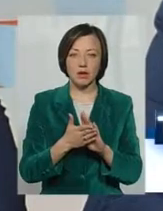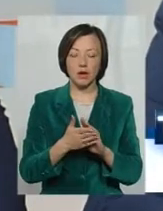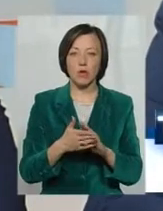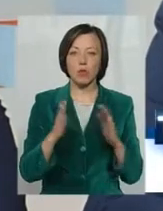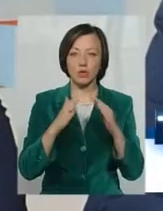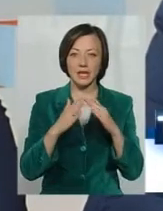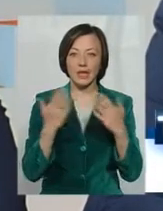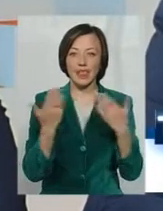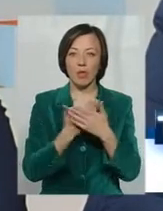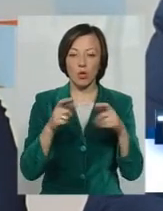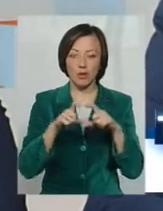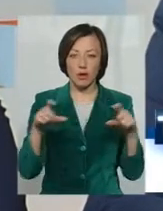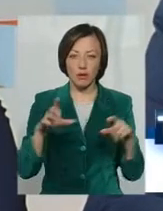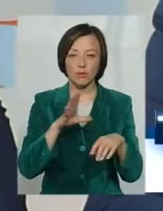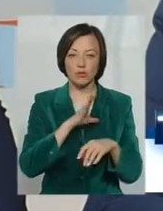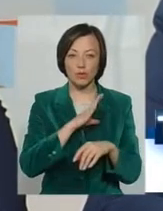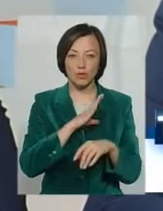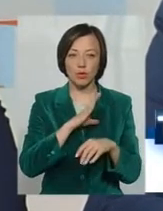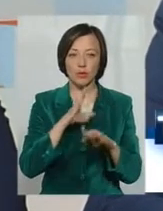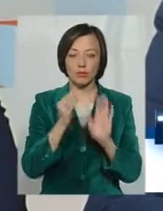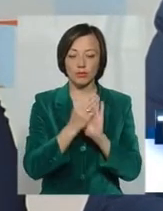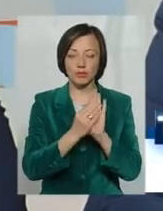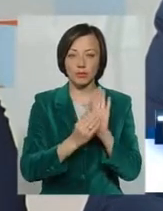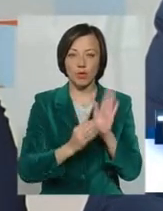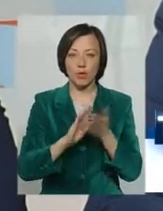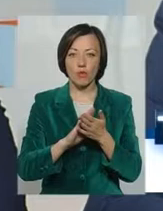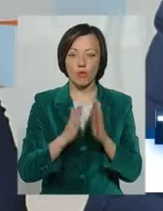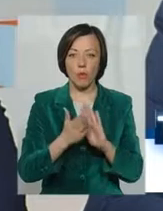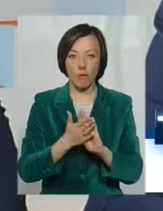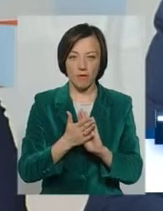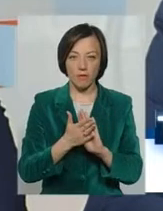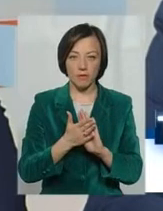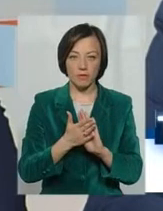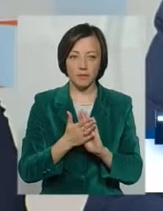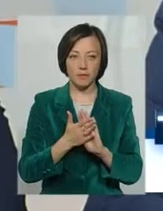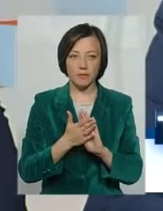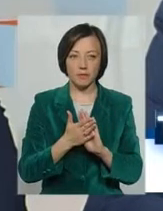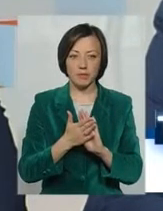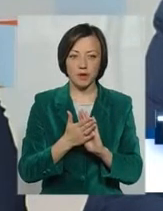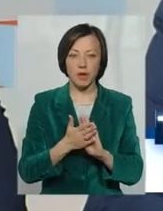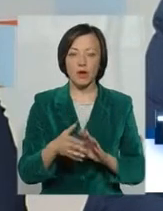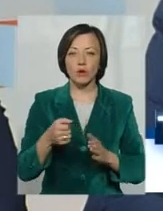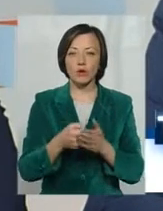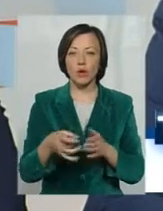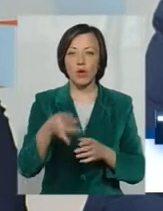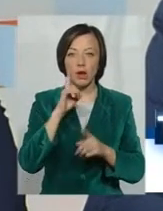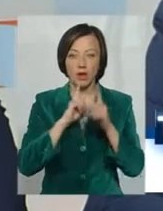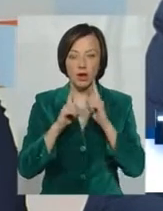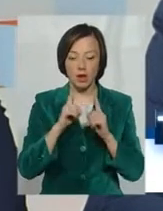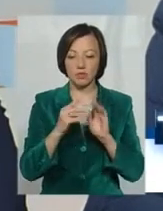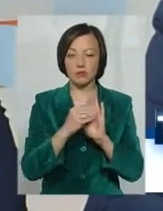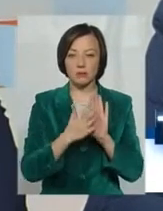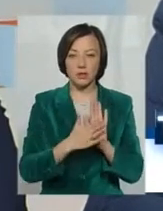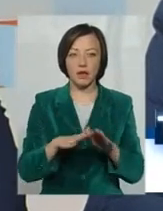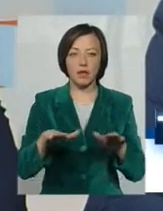кінотеатру, відповідно було виставлено умови для нас від райради, відповідно до яких умов було озвучено, що